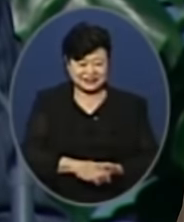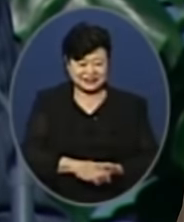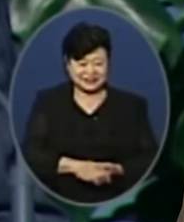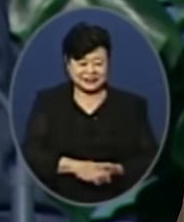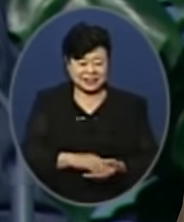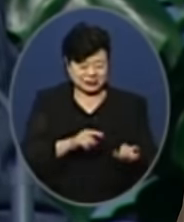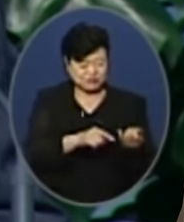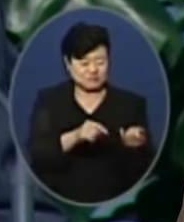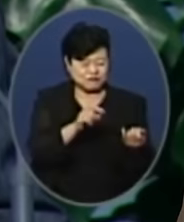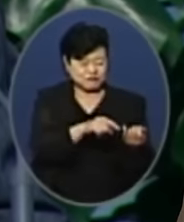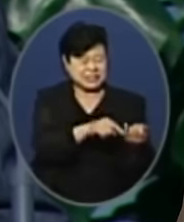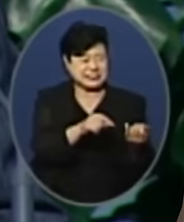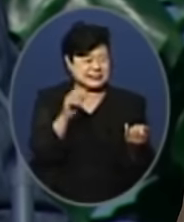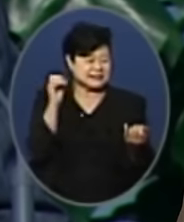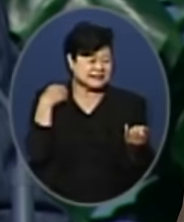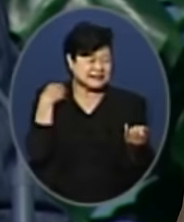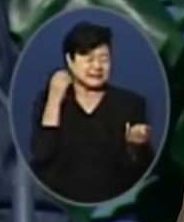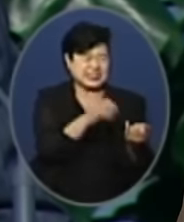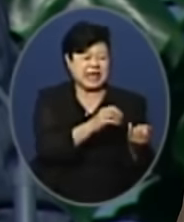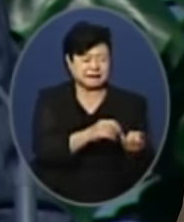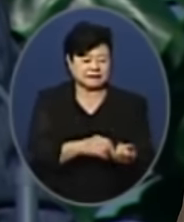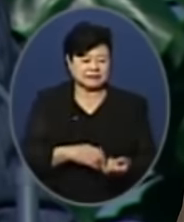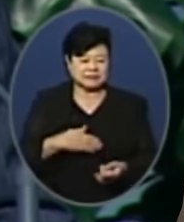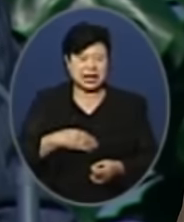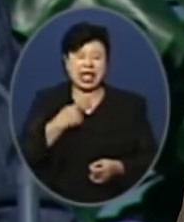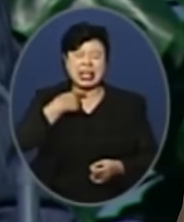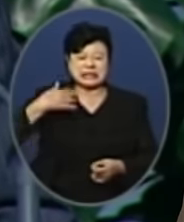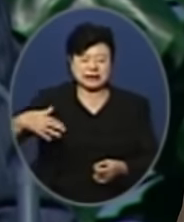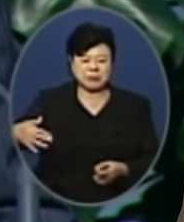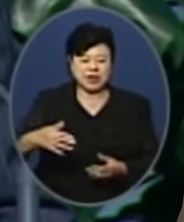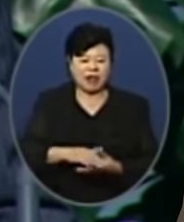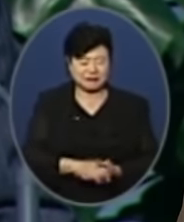책임을 내가 져. 나는 책임 없어.